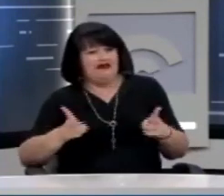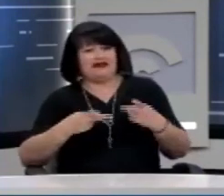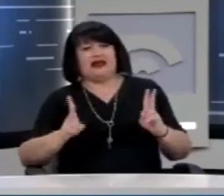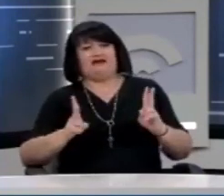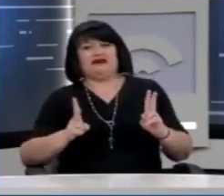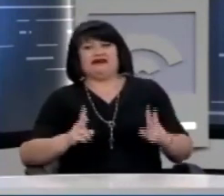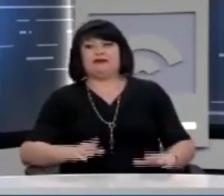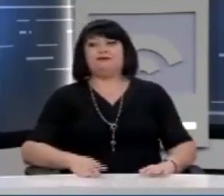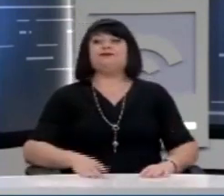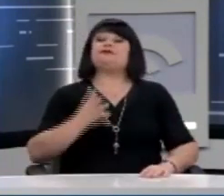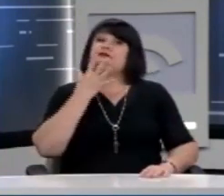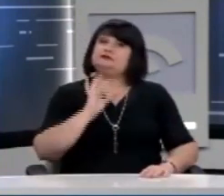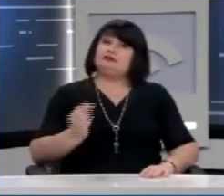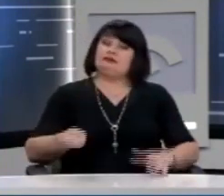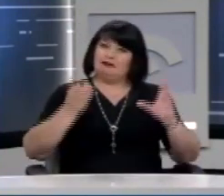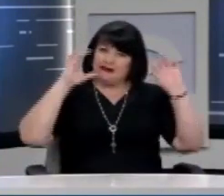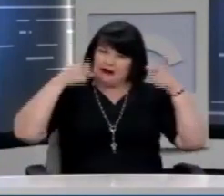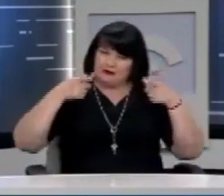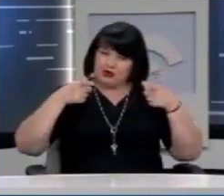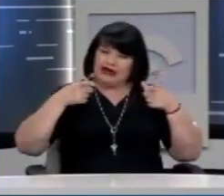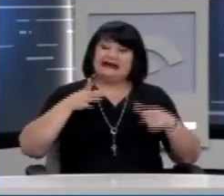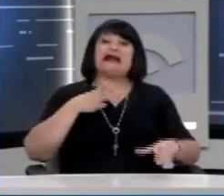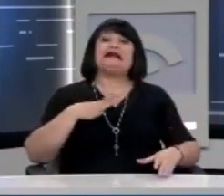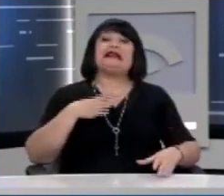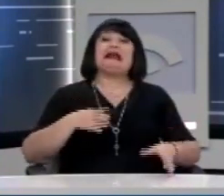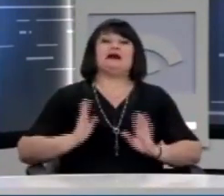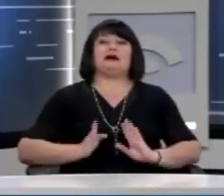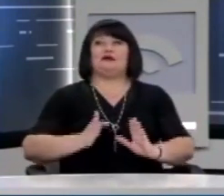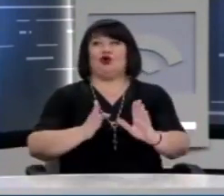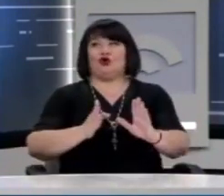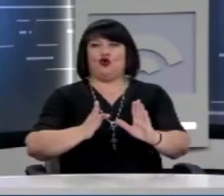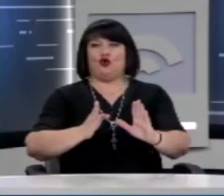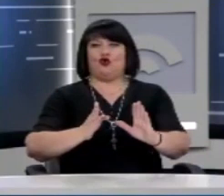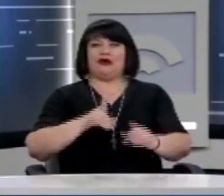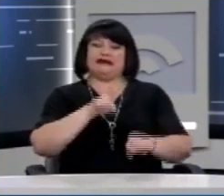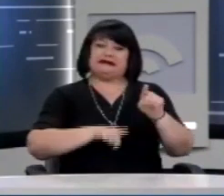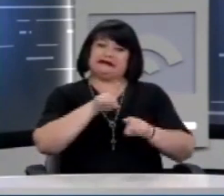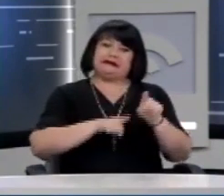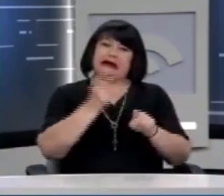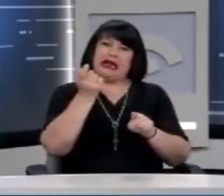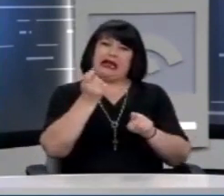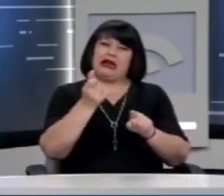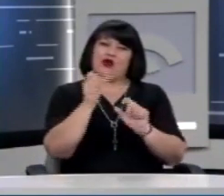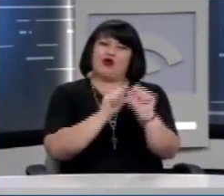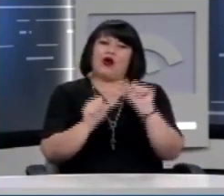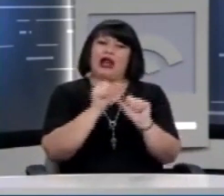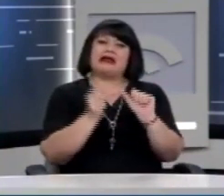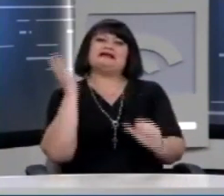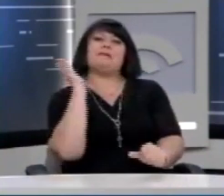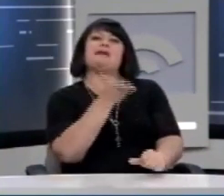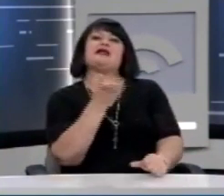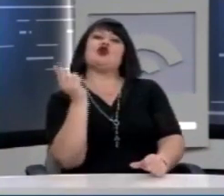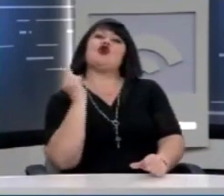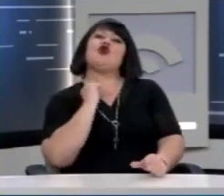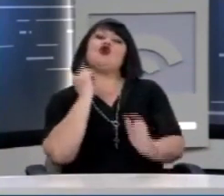Γιατί η πρόθεση της Νέας Δημοκρατίας να προχωρήσει σε περιορισμένες αλλαγές στο νέο ποινικό